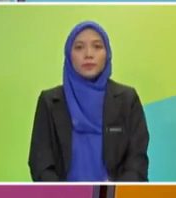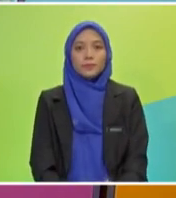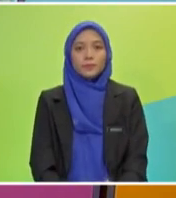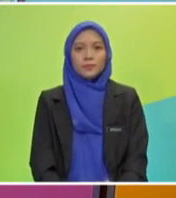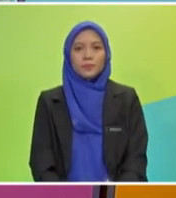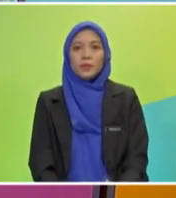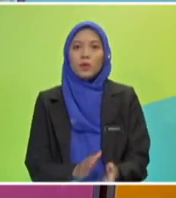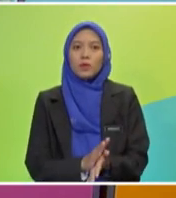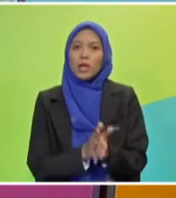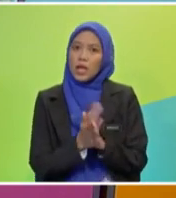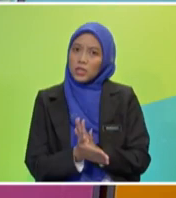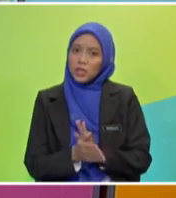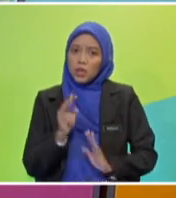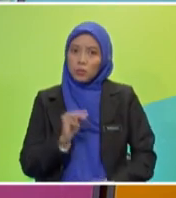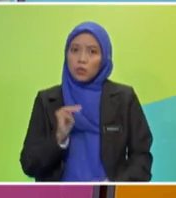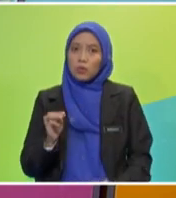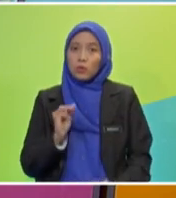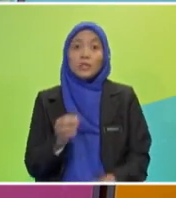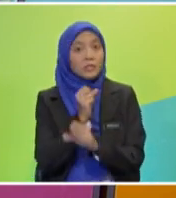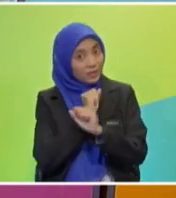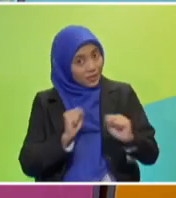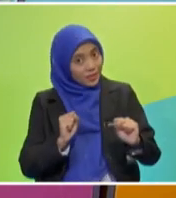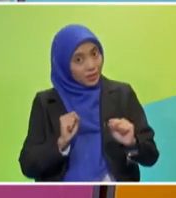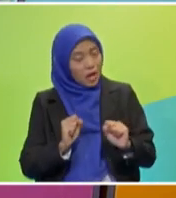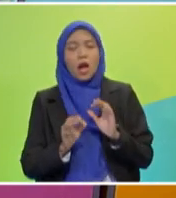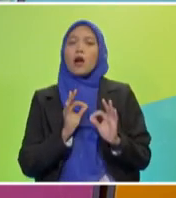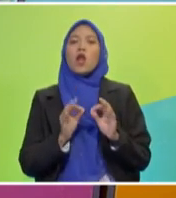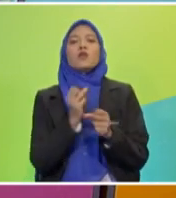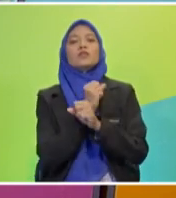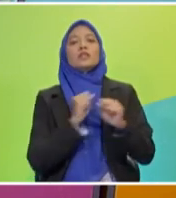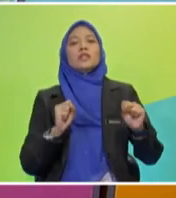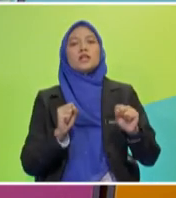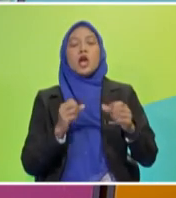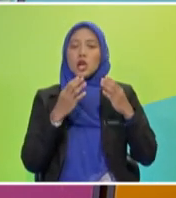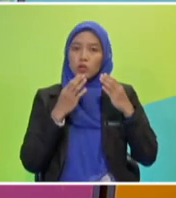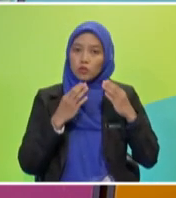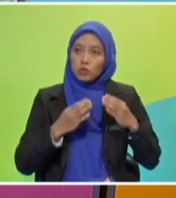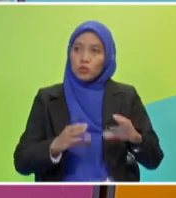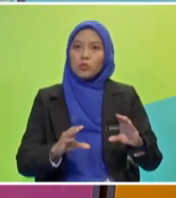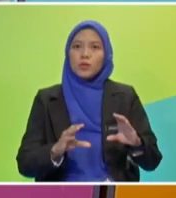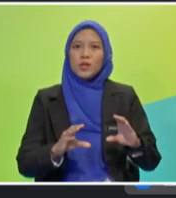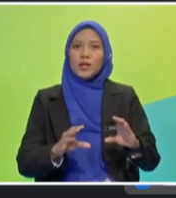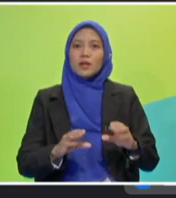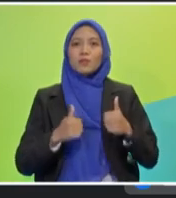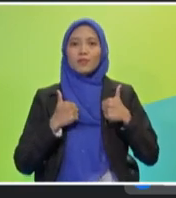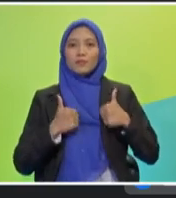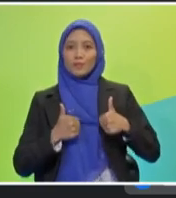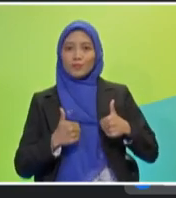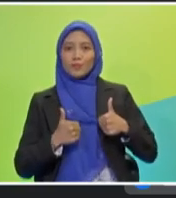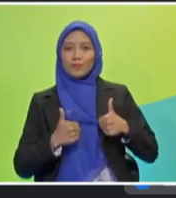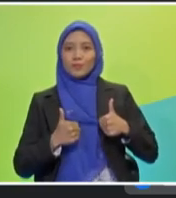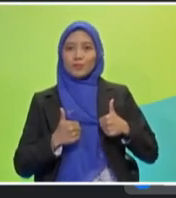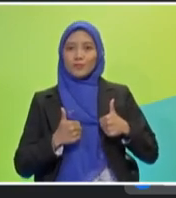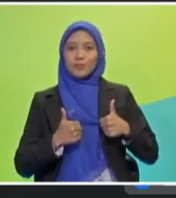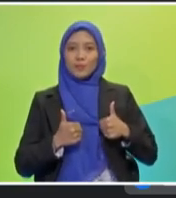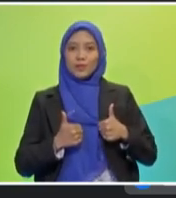Jadi rasa-rasanya murid-murid sudah bersedia. Kalau sudah bersedia, cuba tunjuk ibu jari.